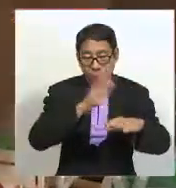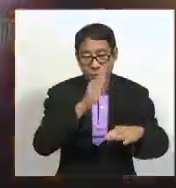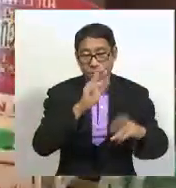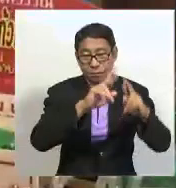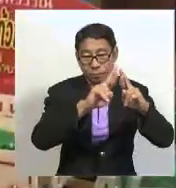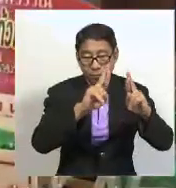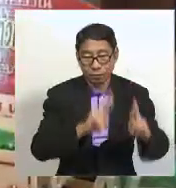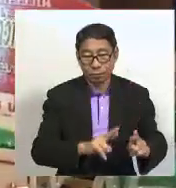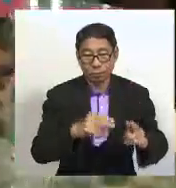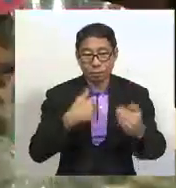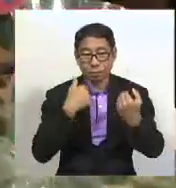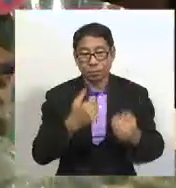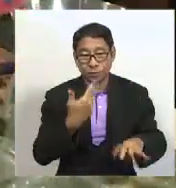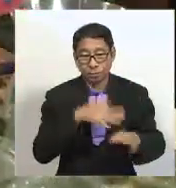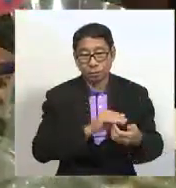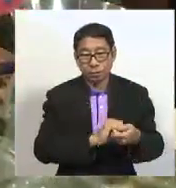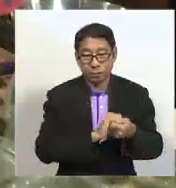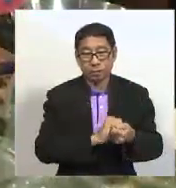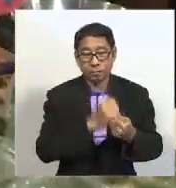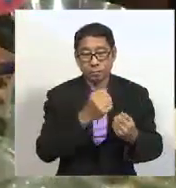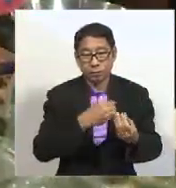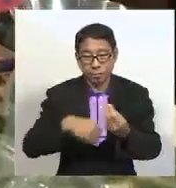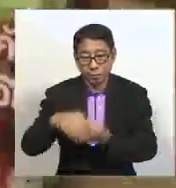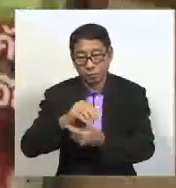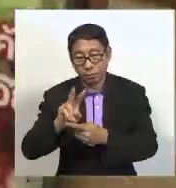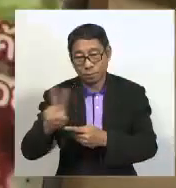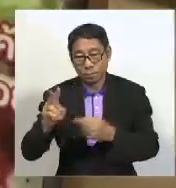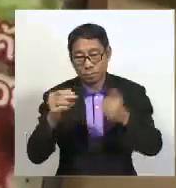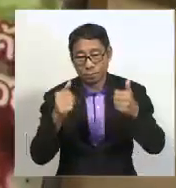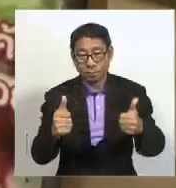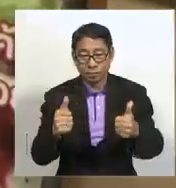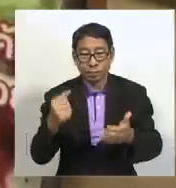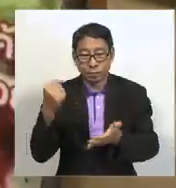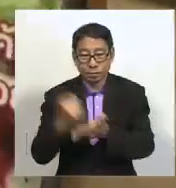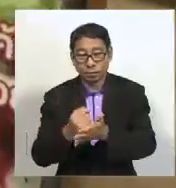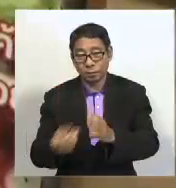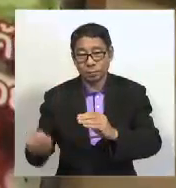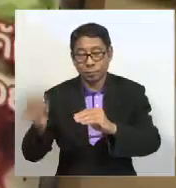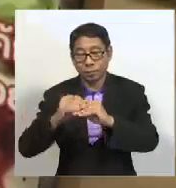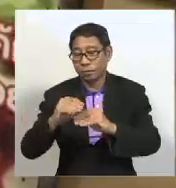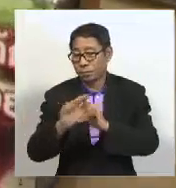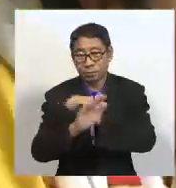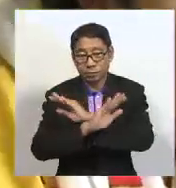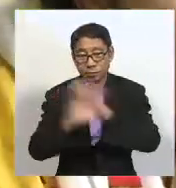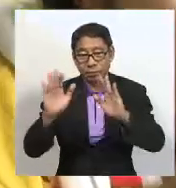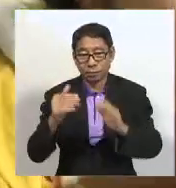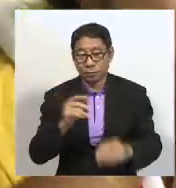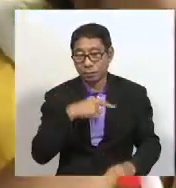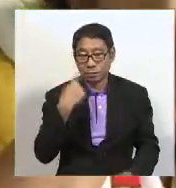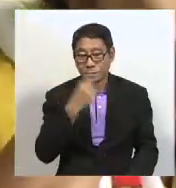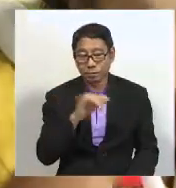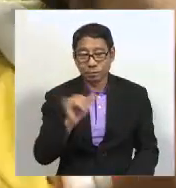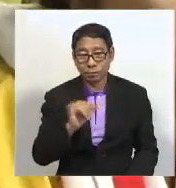177,655 ร้านค้าสามารถเข้าร่วมมาตรการในระยะที่2ได้ต่อเนื่องนะคะไม่ต้องไปลงทะเบียนใหม่แล้ว ใช่ค่ะ ส่วนร้านไหนที่ยังไม่ลงทะเ